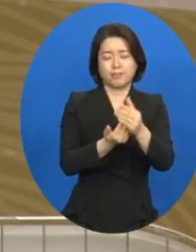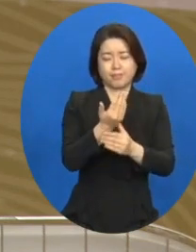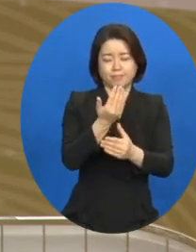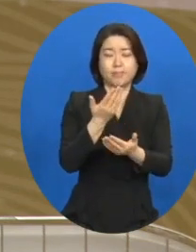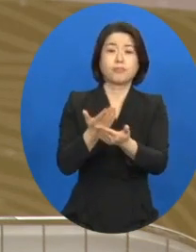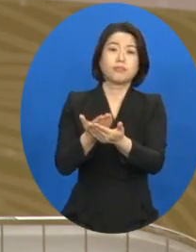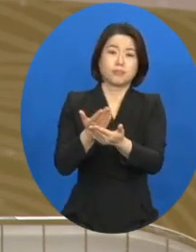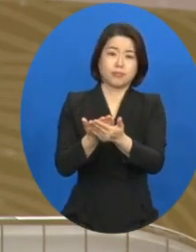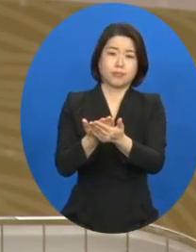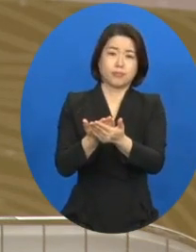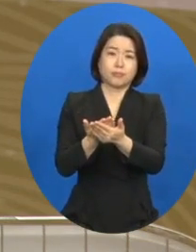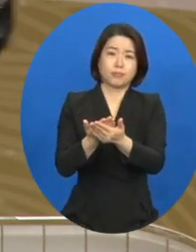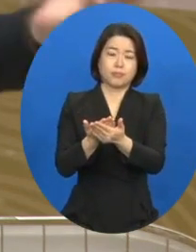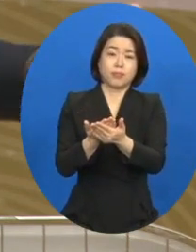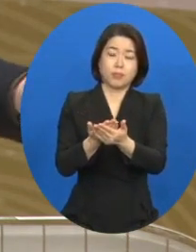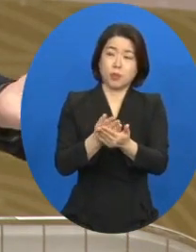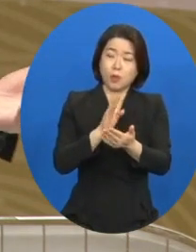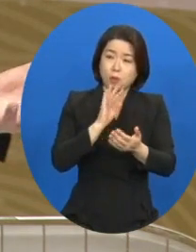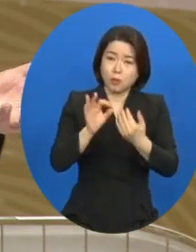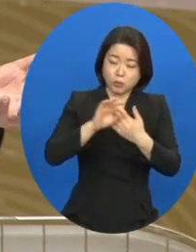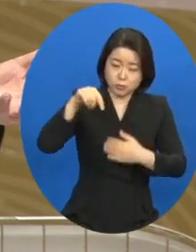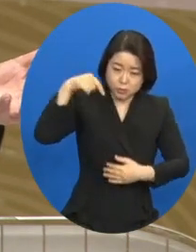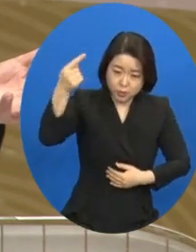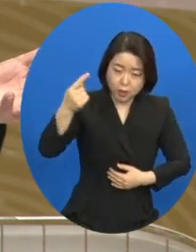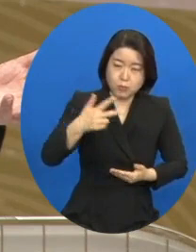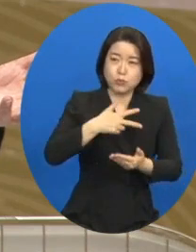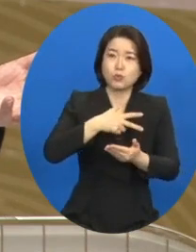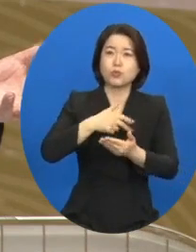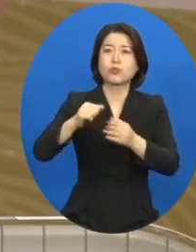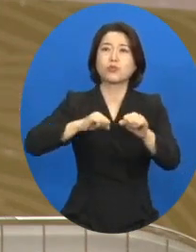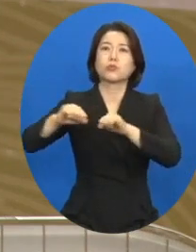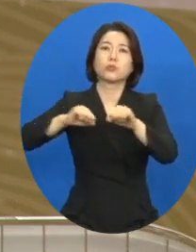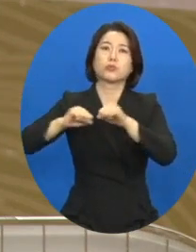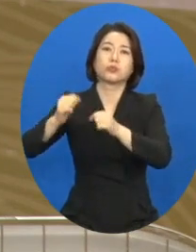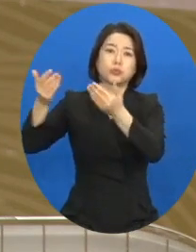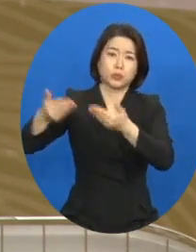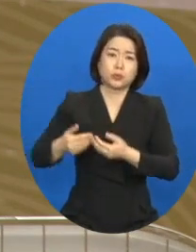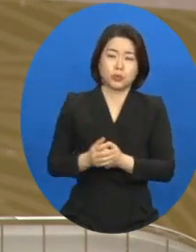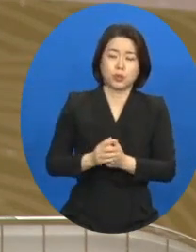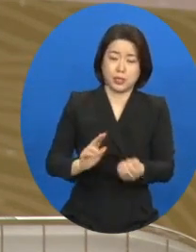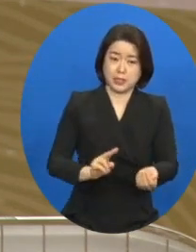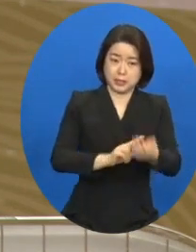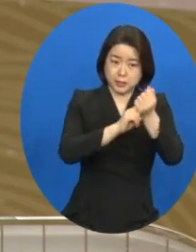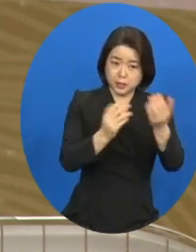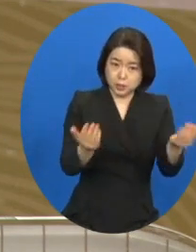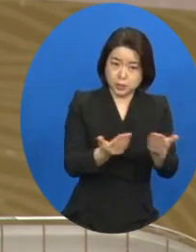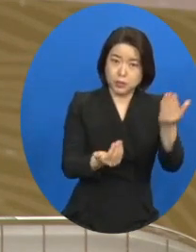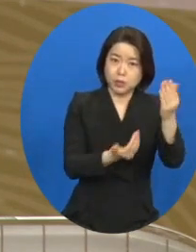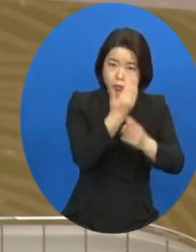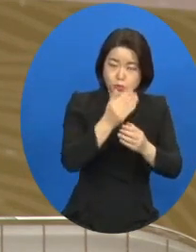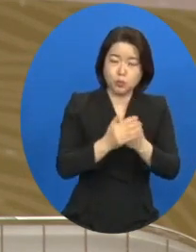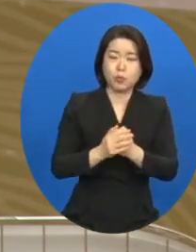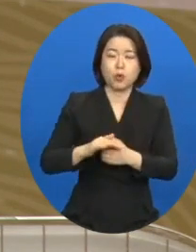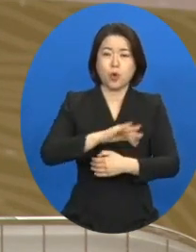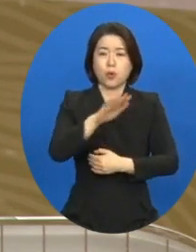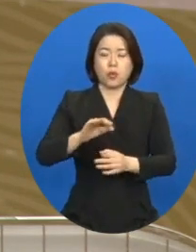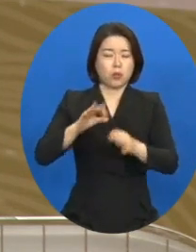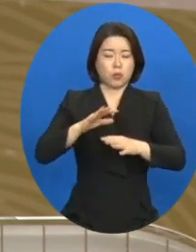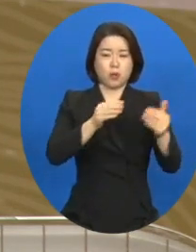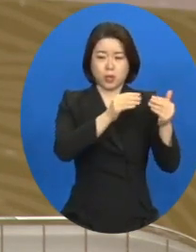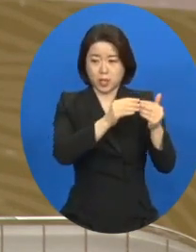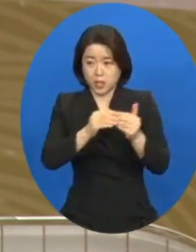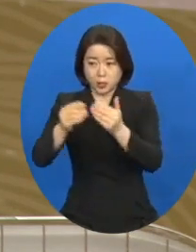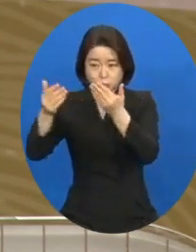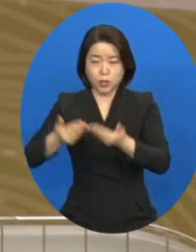해주세요. 그러면 그 다음엔 주님이 하시는 거예요. 기적을 일으키고 그리고 우리를 놀랍게